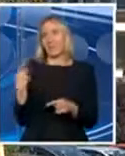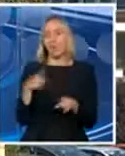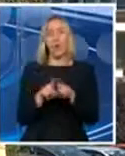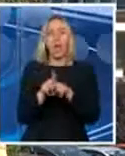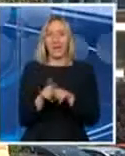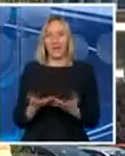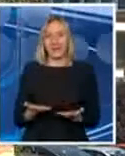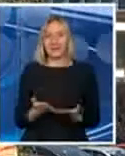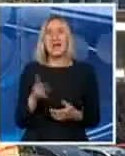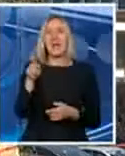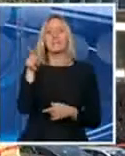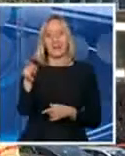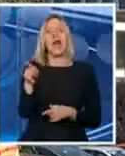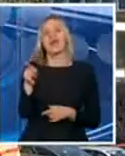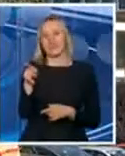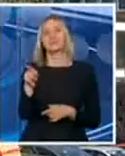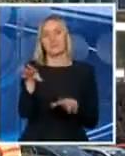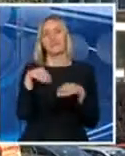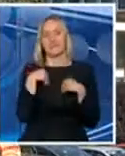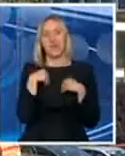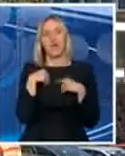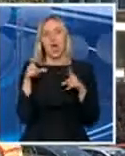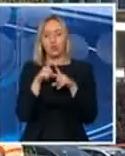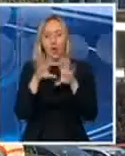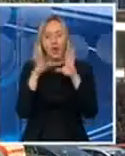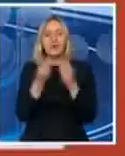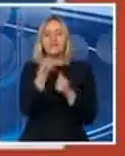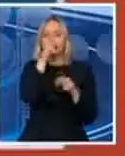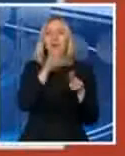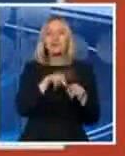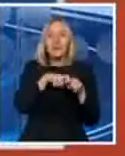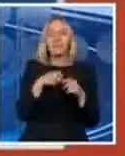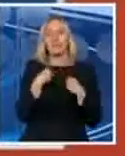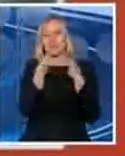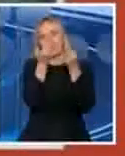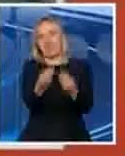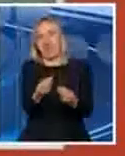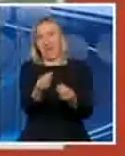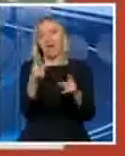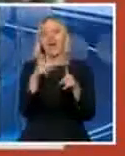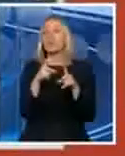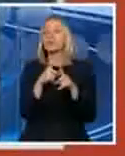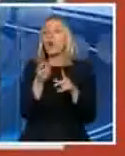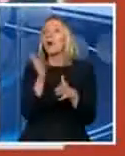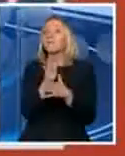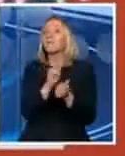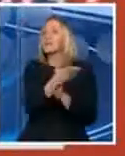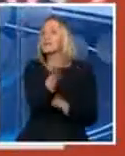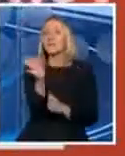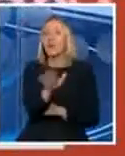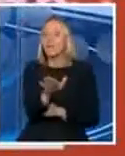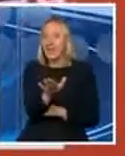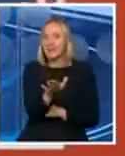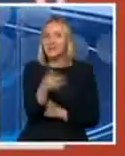Njen brat je pristao da da Donkinu zaostavštinu, jer on kaže da Donka pripada svoj deci, ali i